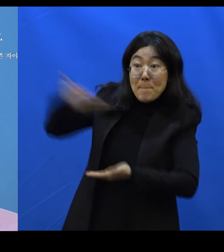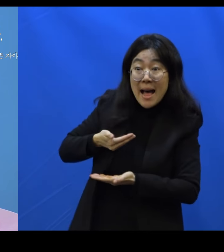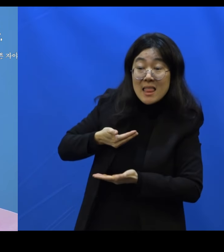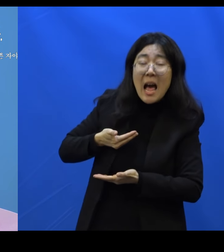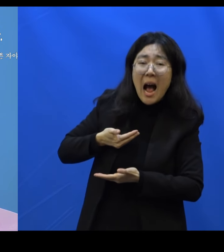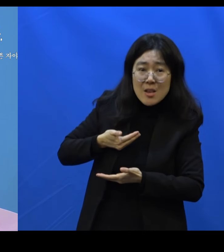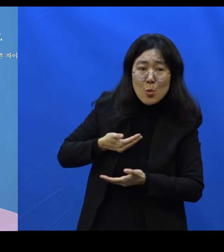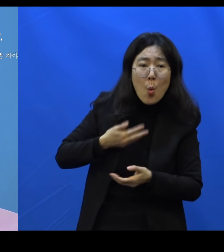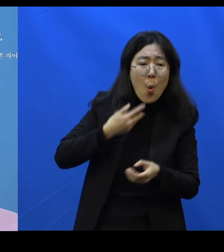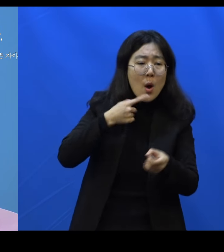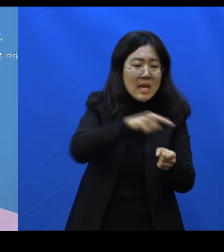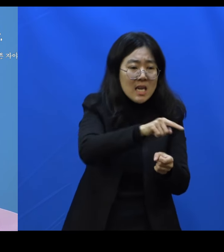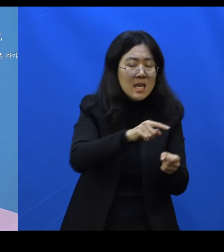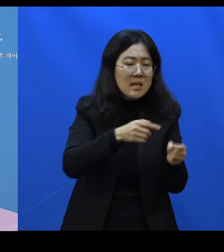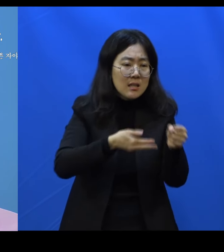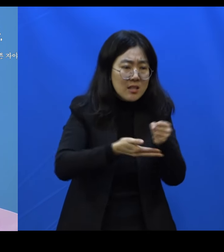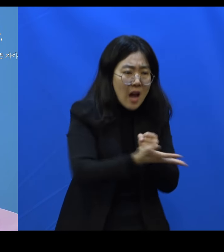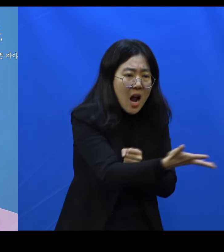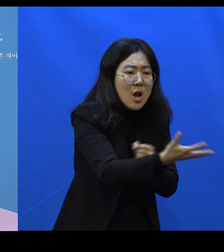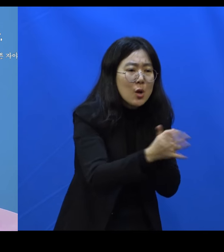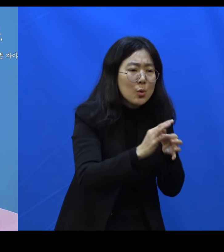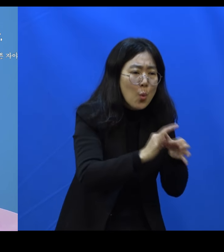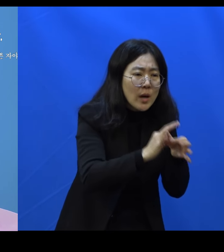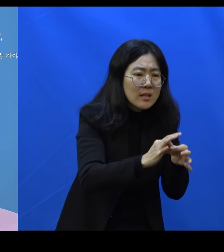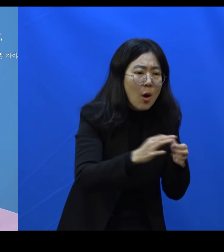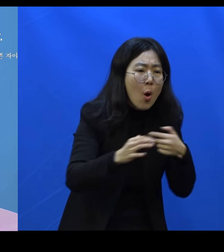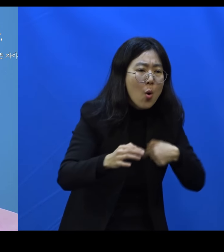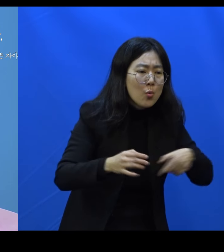제가 지난 주일 설교와도 연결이 되죠.